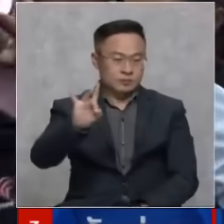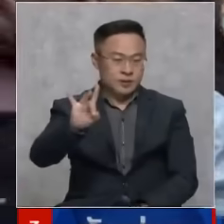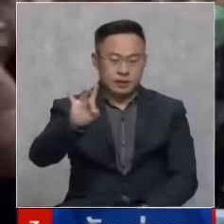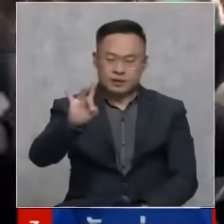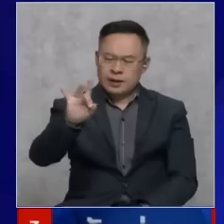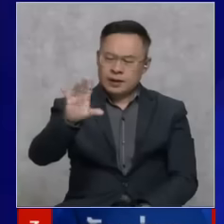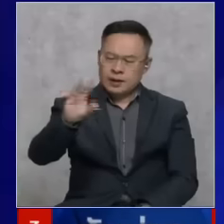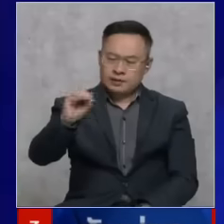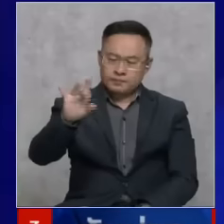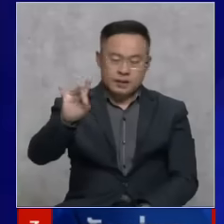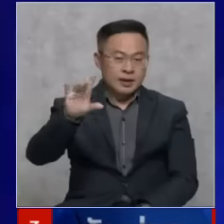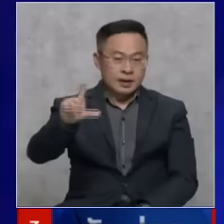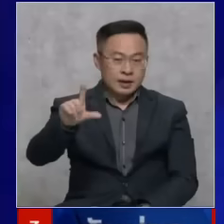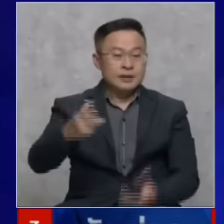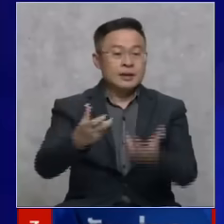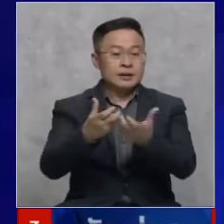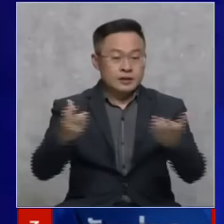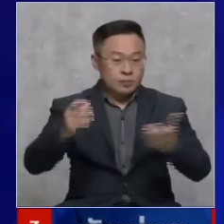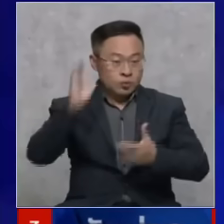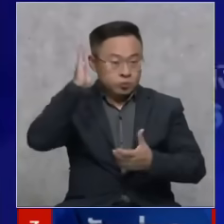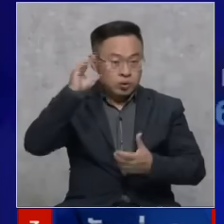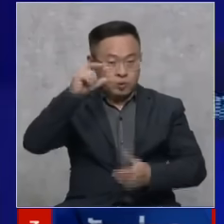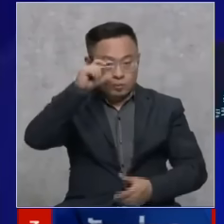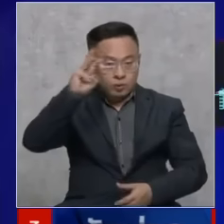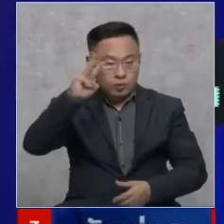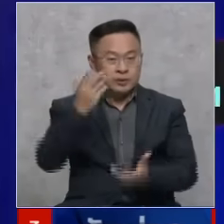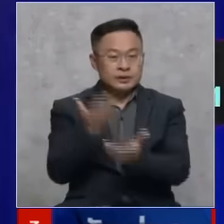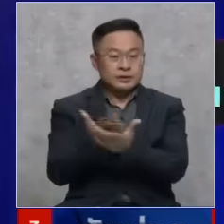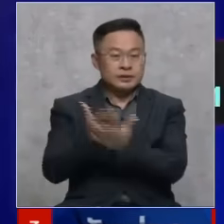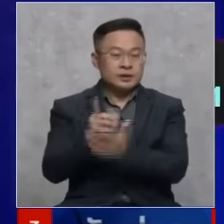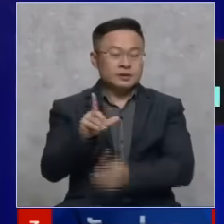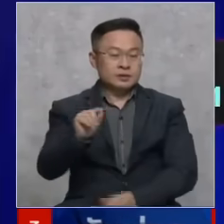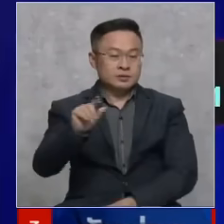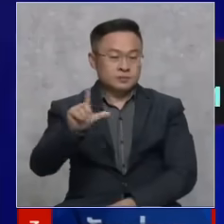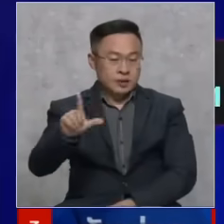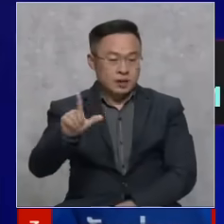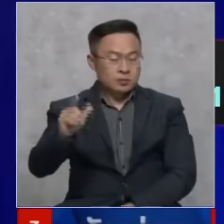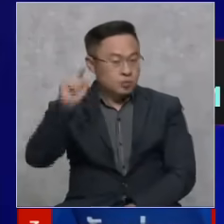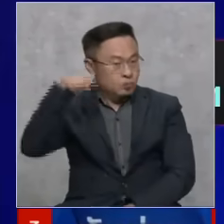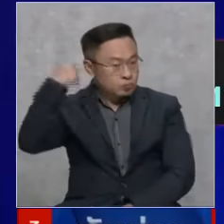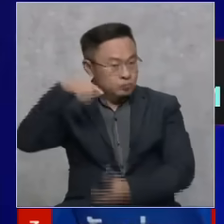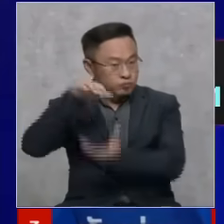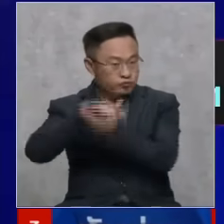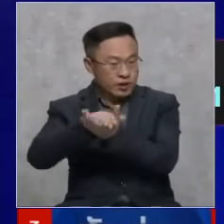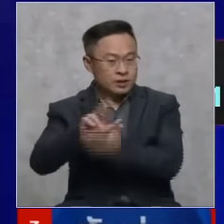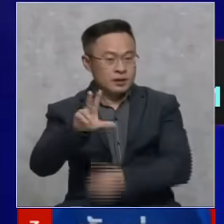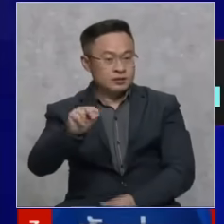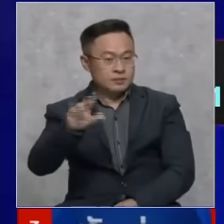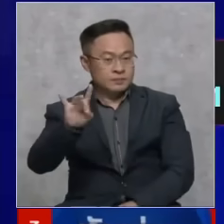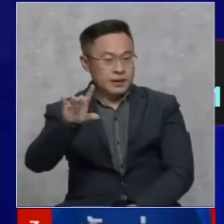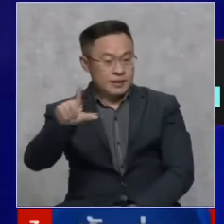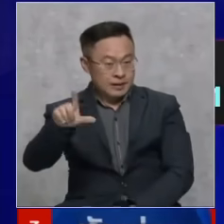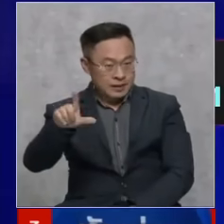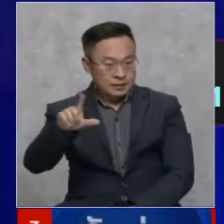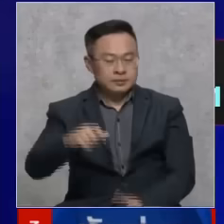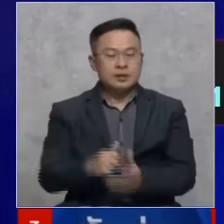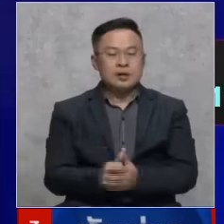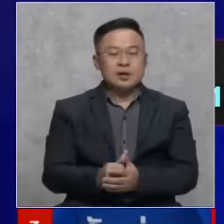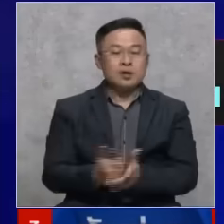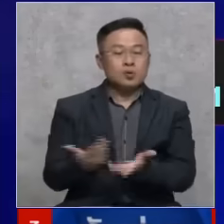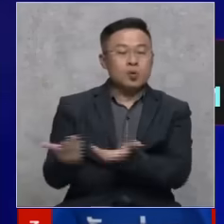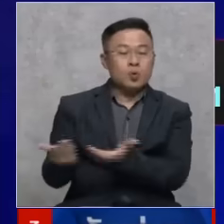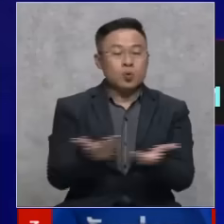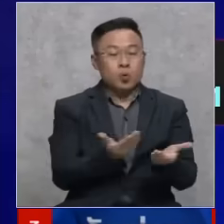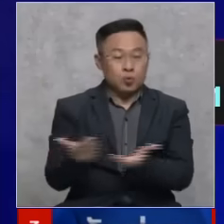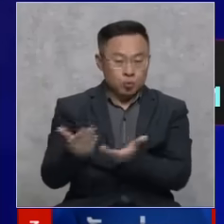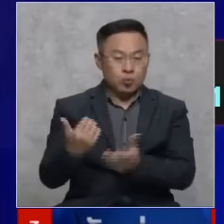บาทคุณผู้ชมเป็นของคุณวิโรจน์20ล้านบาทเป็นทรัพย์สินของคู่สมรสเนี่ยประมาณ38ล้านบาทนะคะแล้วก็เป็นทรัพย์สินของบุตร